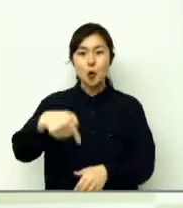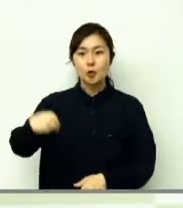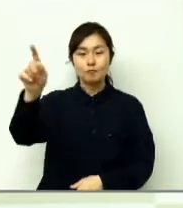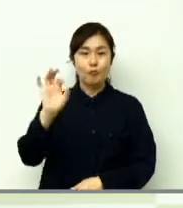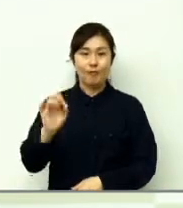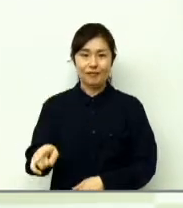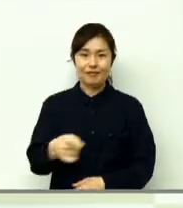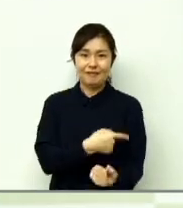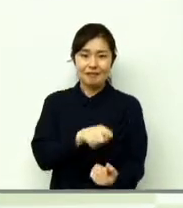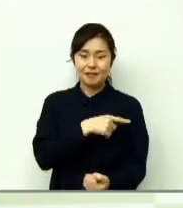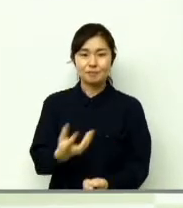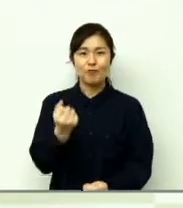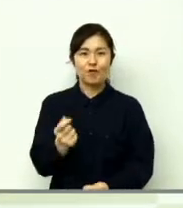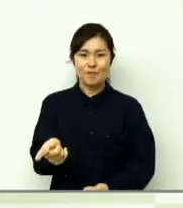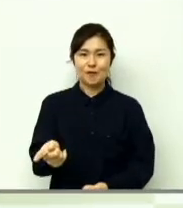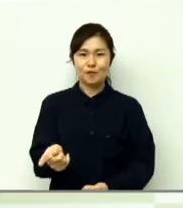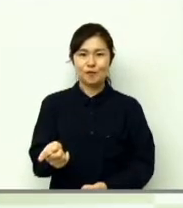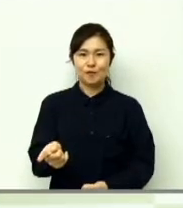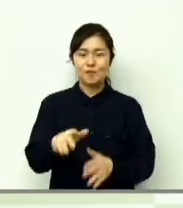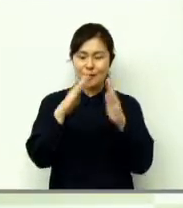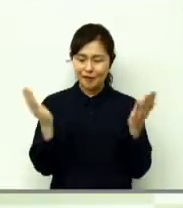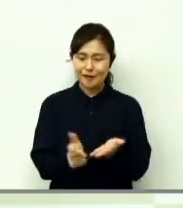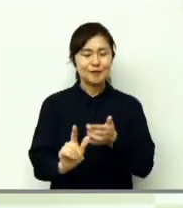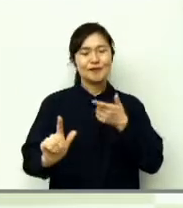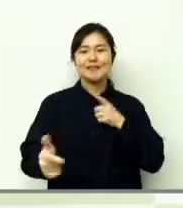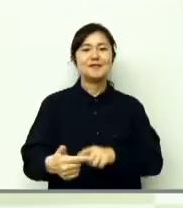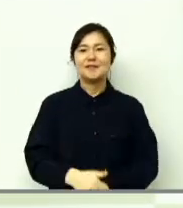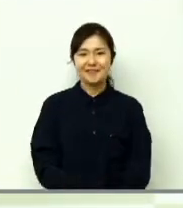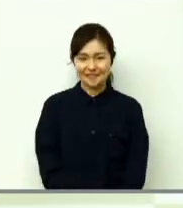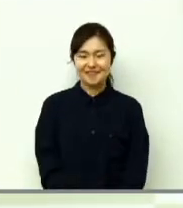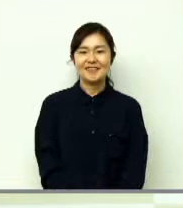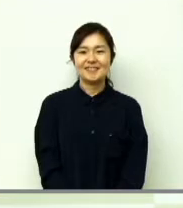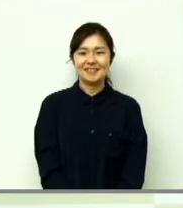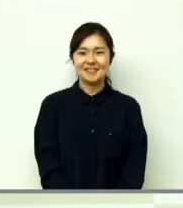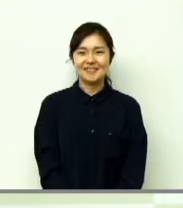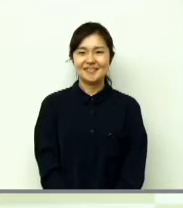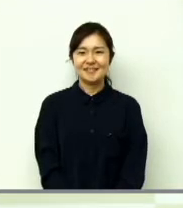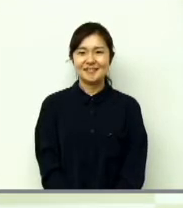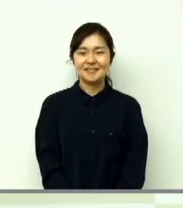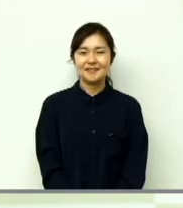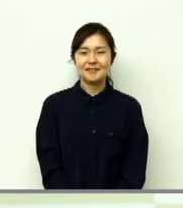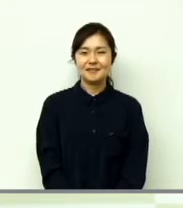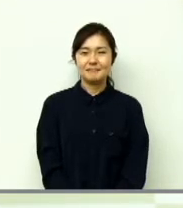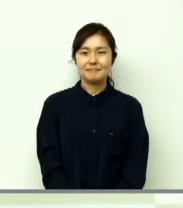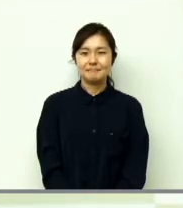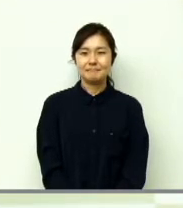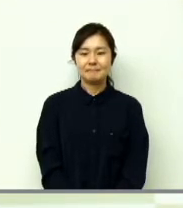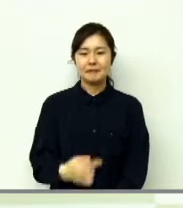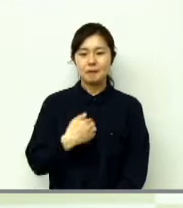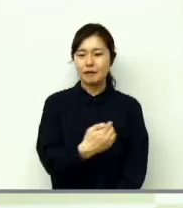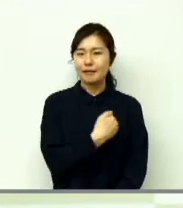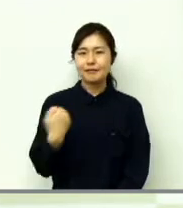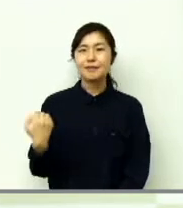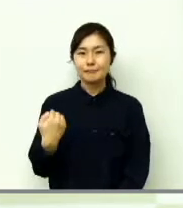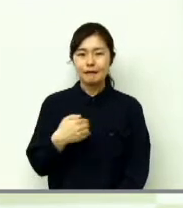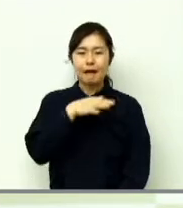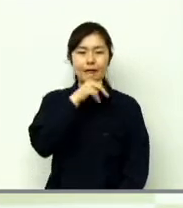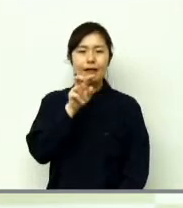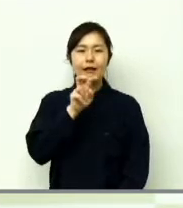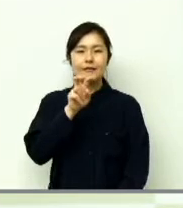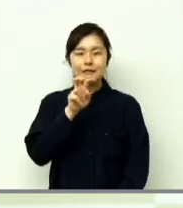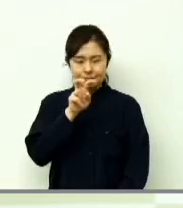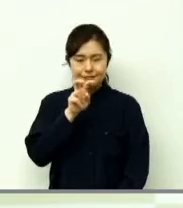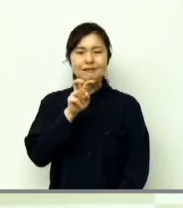てているということが、今回の成人ということで申し上げますと、私たちの時には20歳になって初め